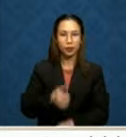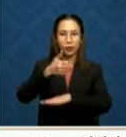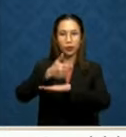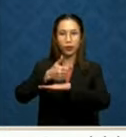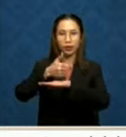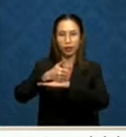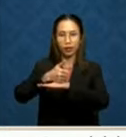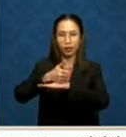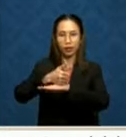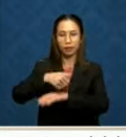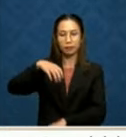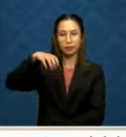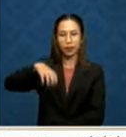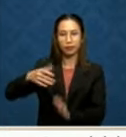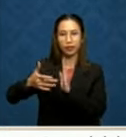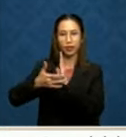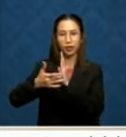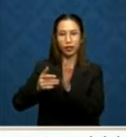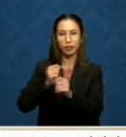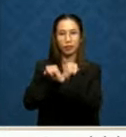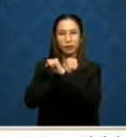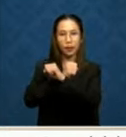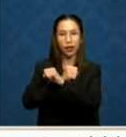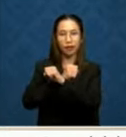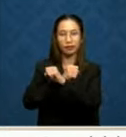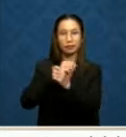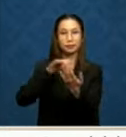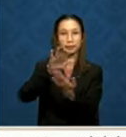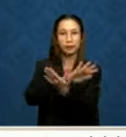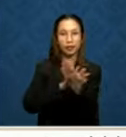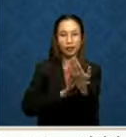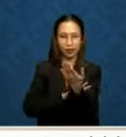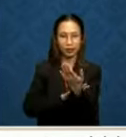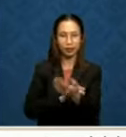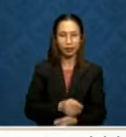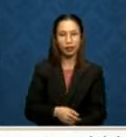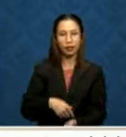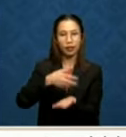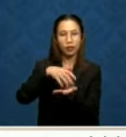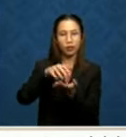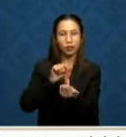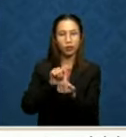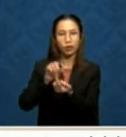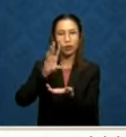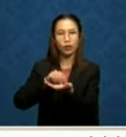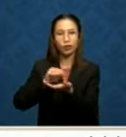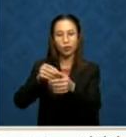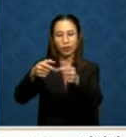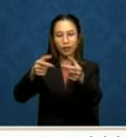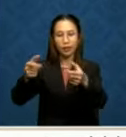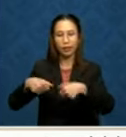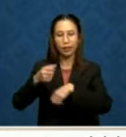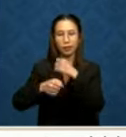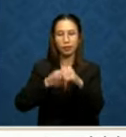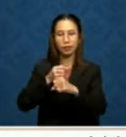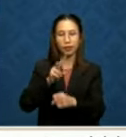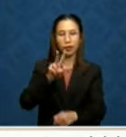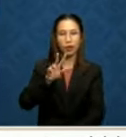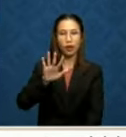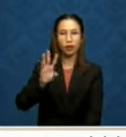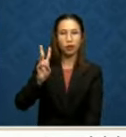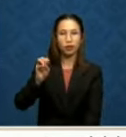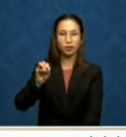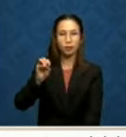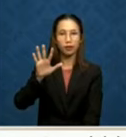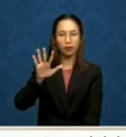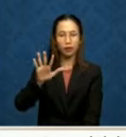าบันเทคโนโลยีป้องกันประเทศขอเรียนข้อมูลประกอบการเสนอรายงานประจำปี2565ของสถาบันเทคโนโลยีป้องกันประเ